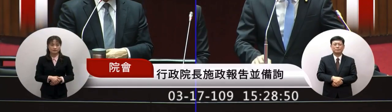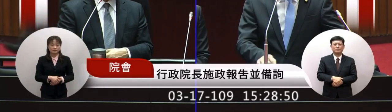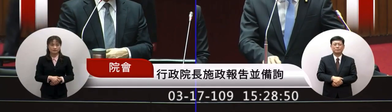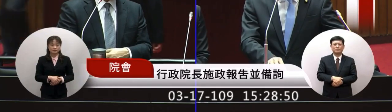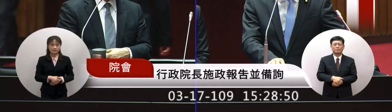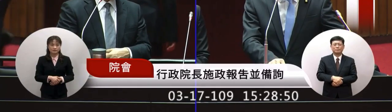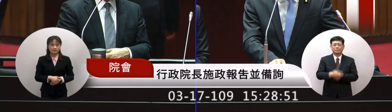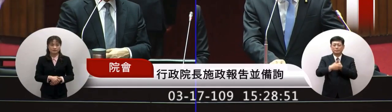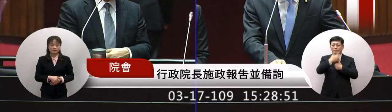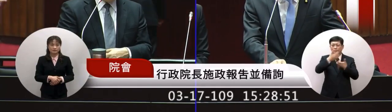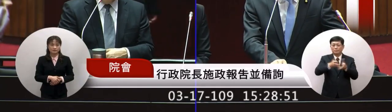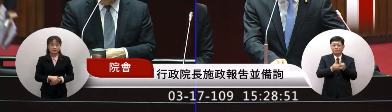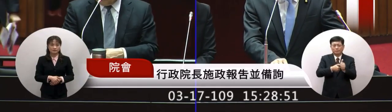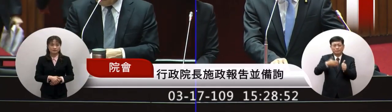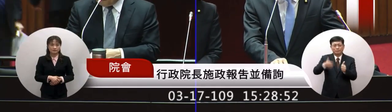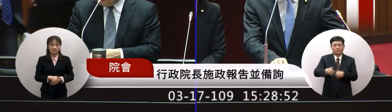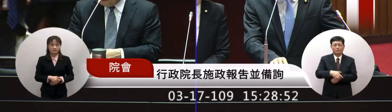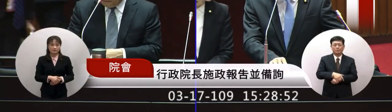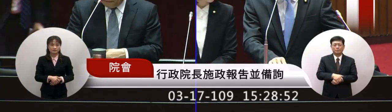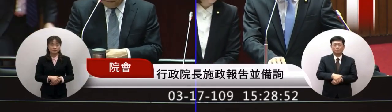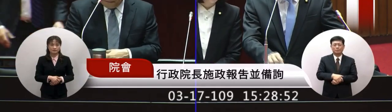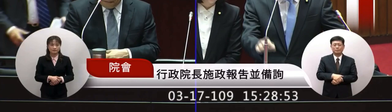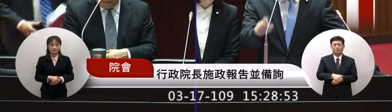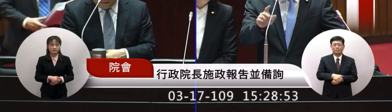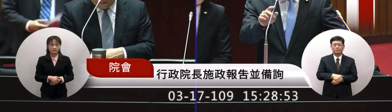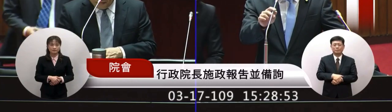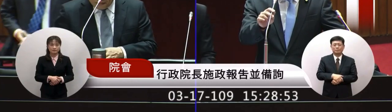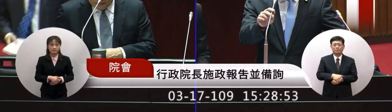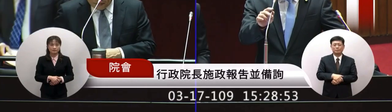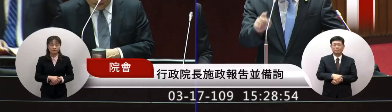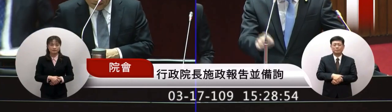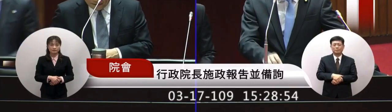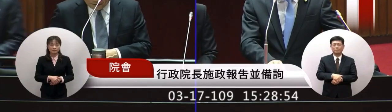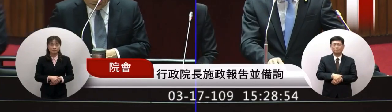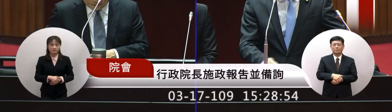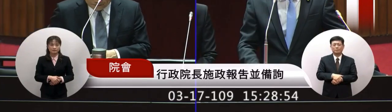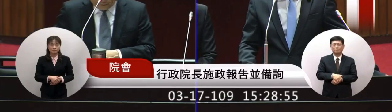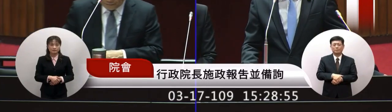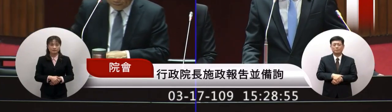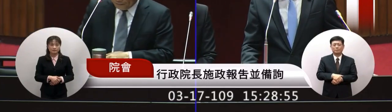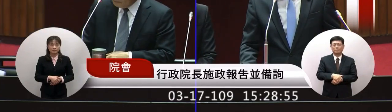卫福部和次长， 次长好。